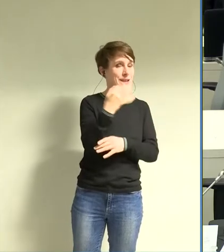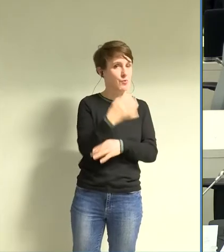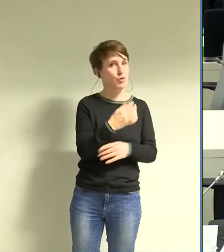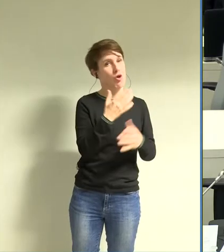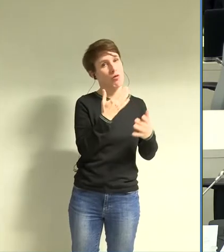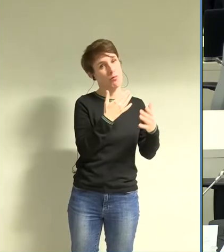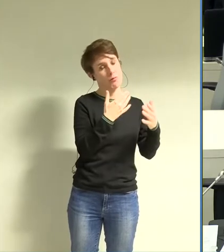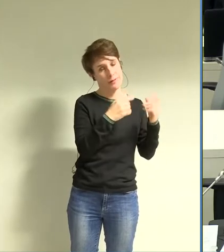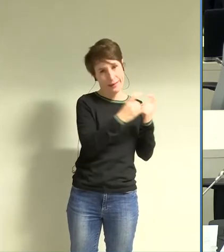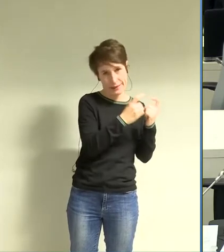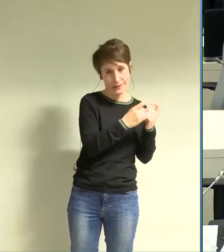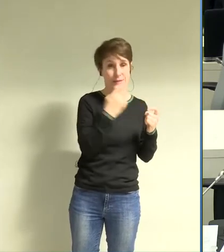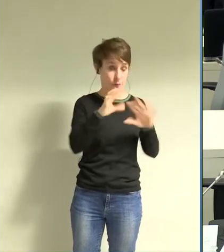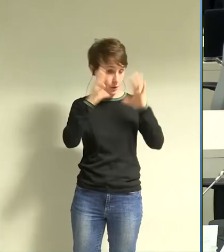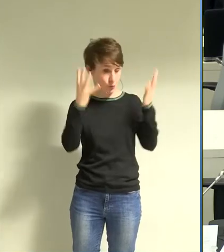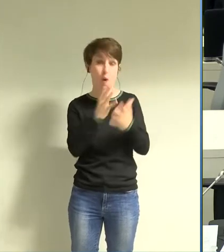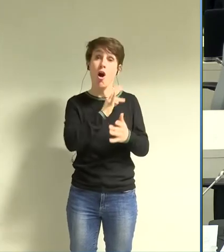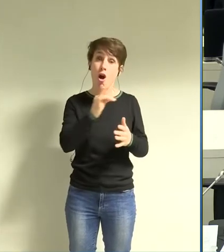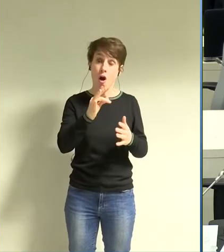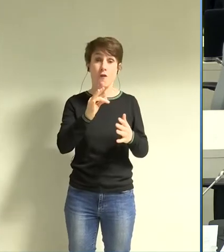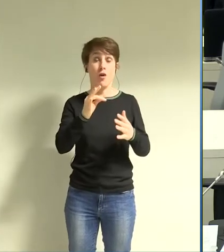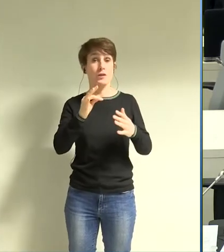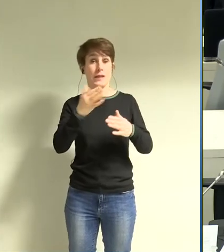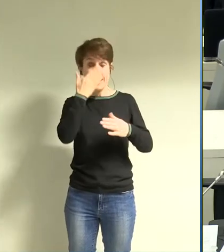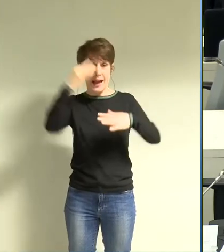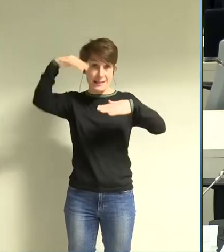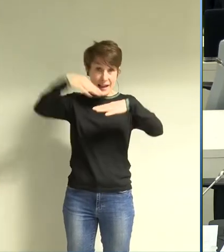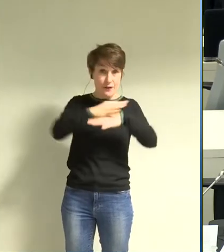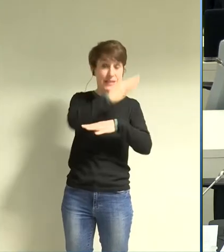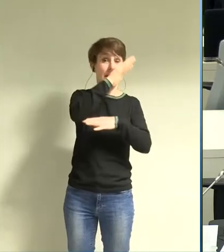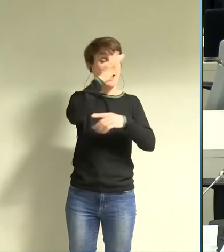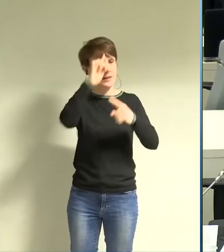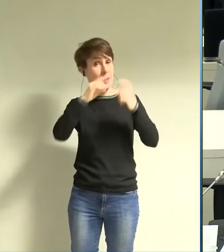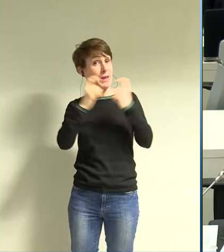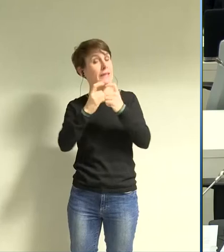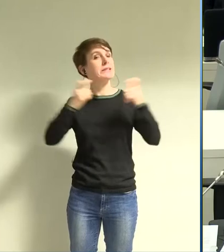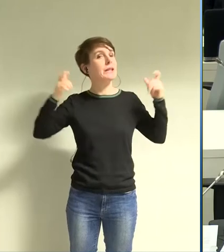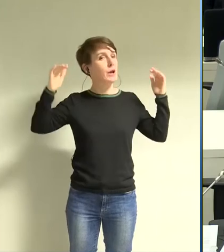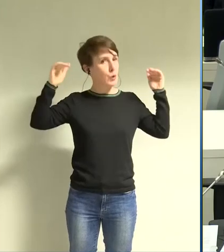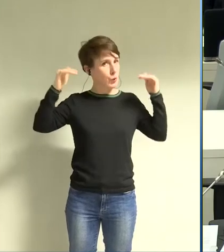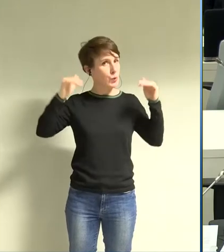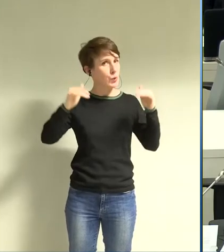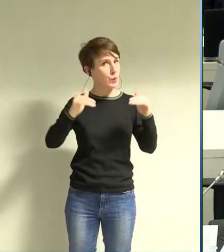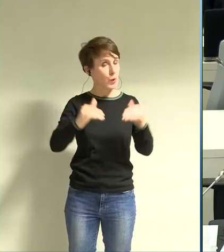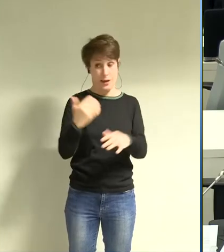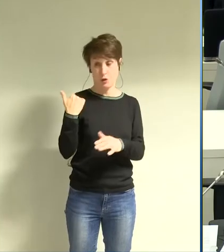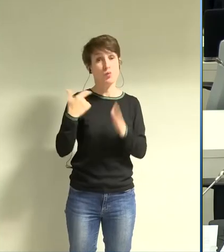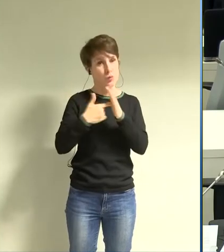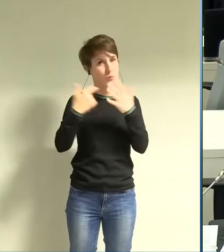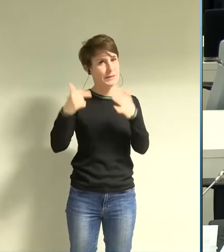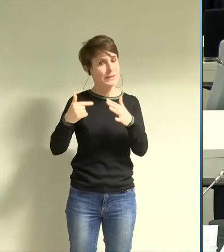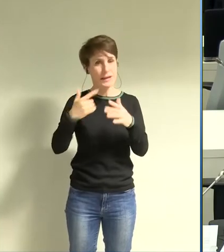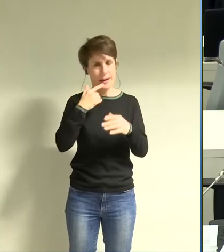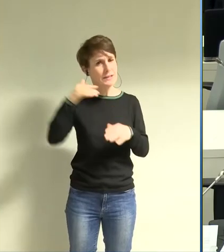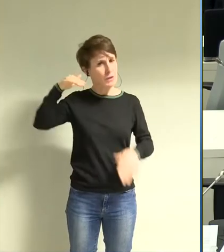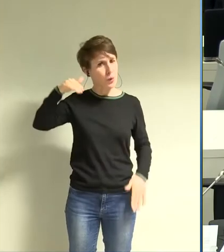france une tendance marquée à la baisse des émissions de gaz à effet de serre dans la production d'électricité depuis 2017 et ça s'accélère très